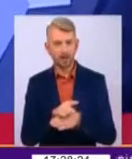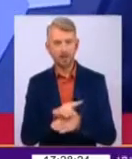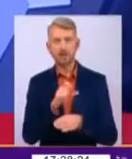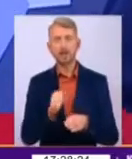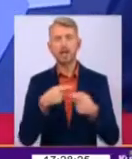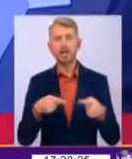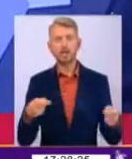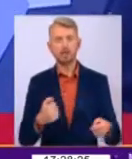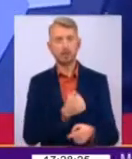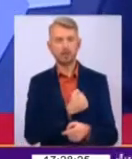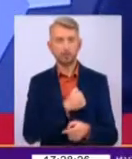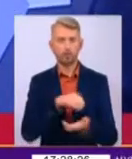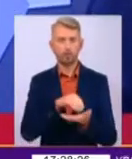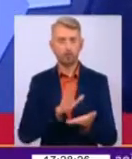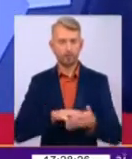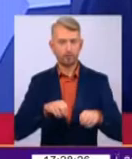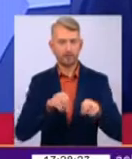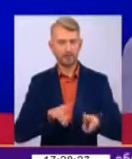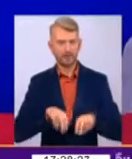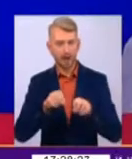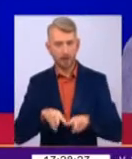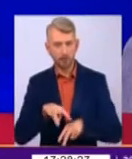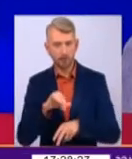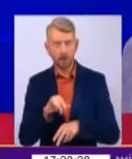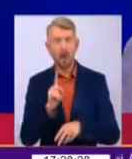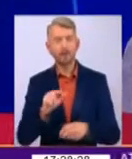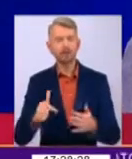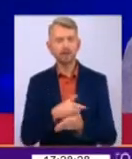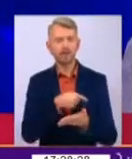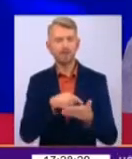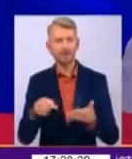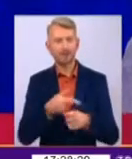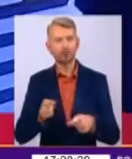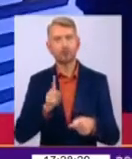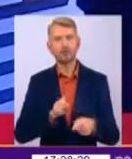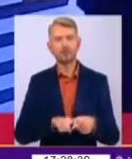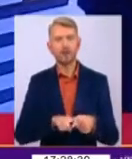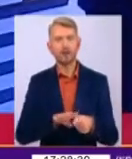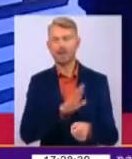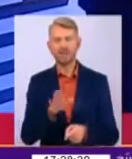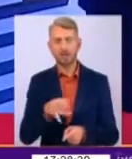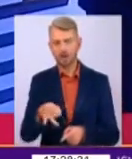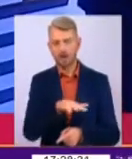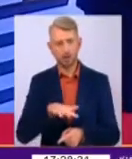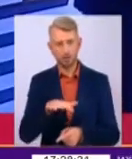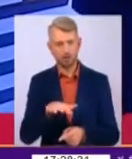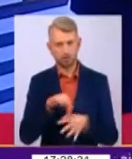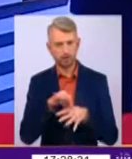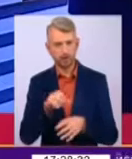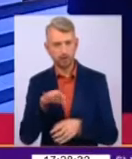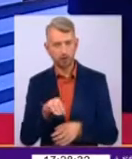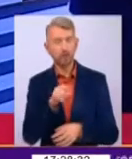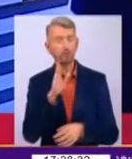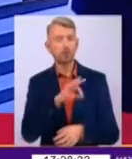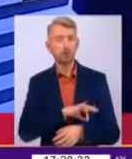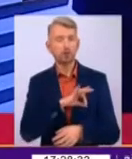різними військово-обліковими спеціальностями, але ще раз підкреслюю, це не в районі. Тобто їх будуть використовувати